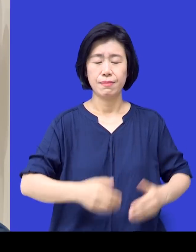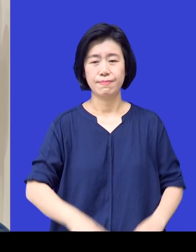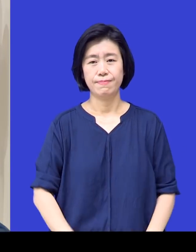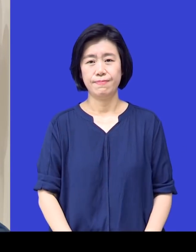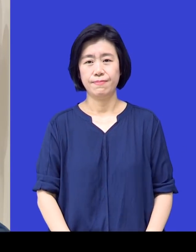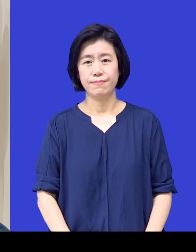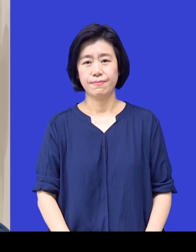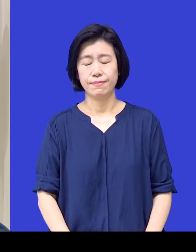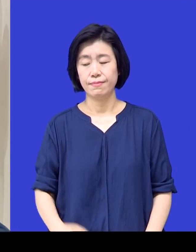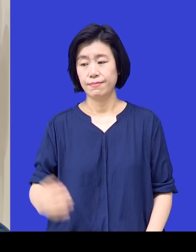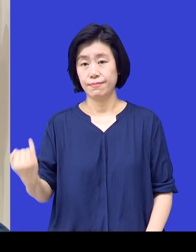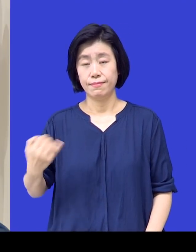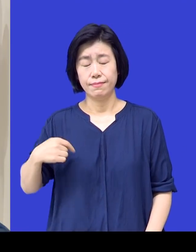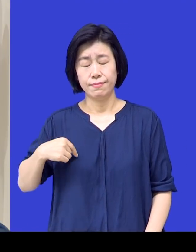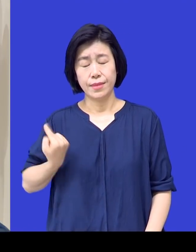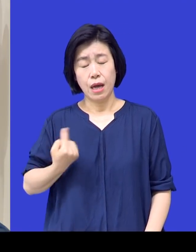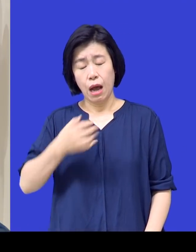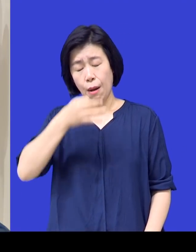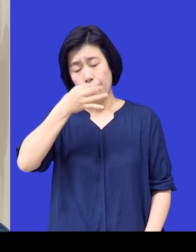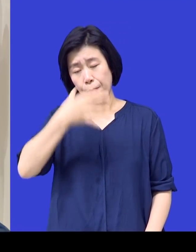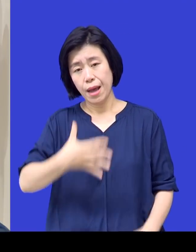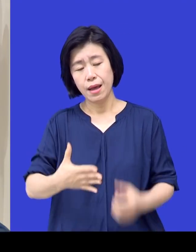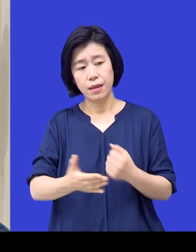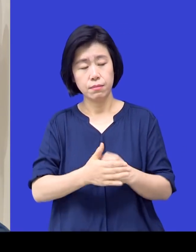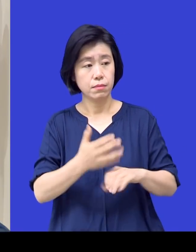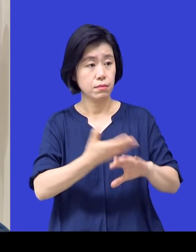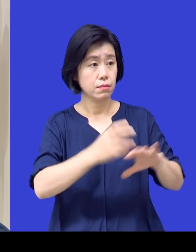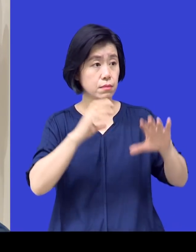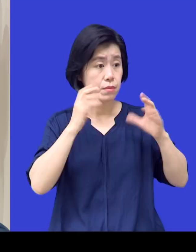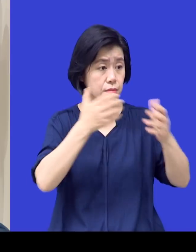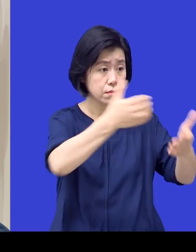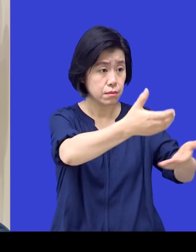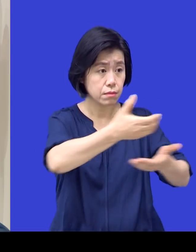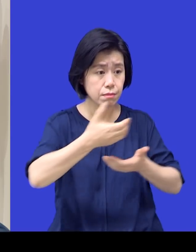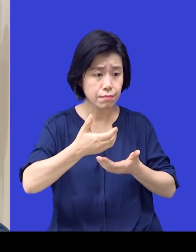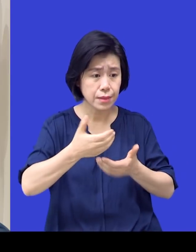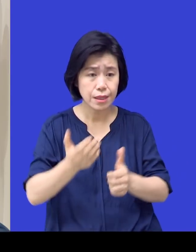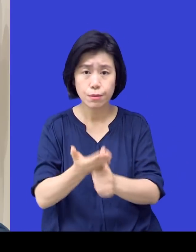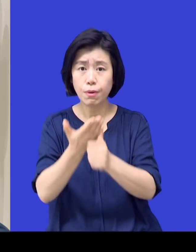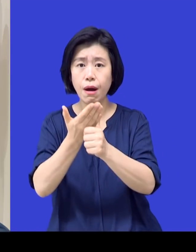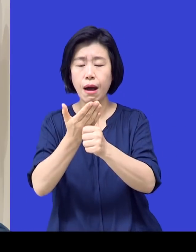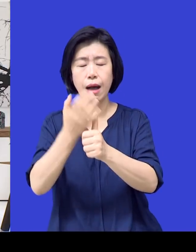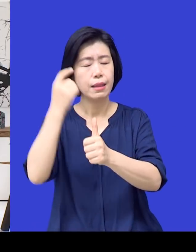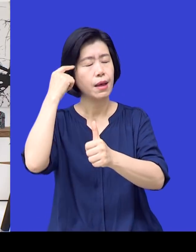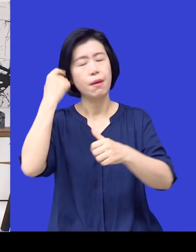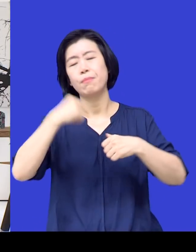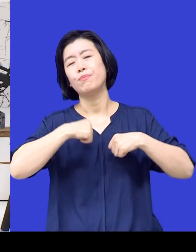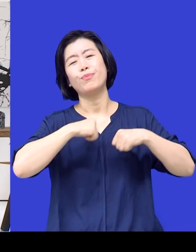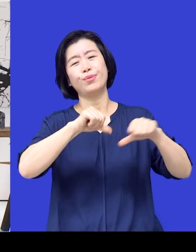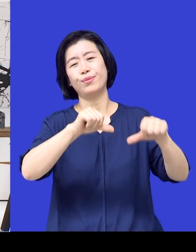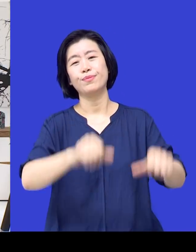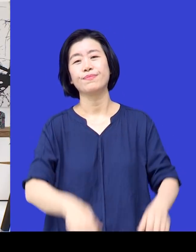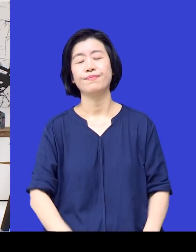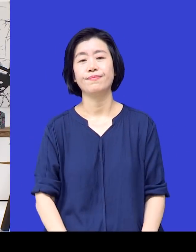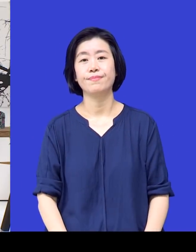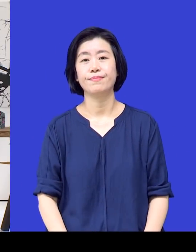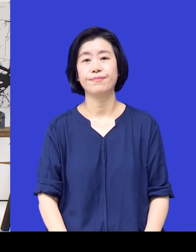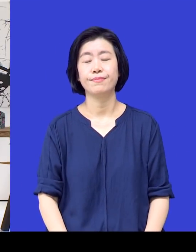이러다 보니까 혼자 너무 버거우니까 입양은 이제 생각을 못 하겠다는 생각을 가진 거예요.